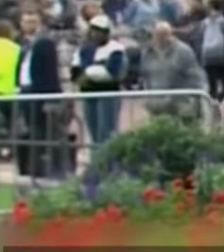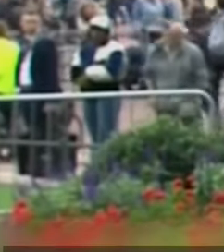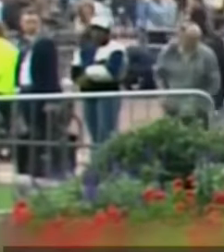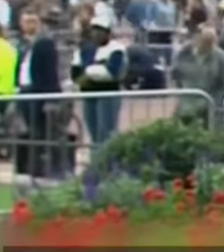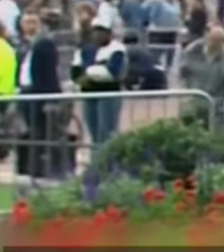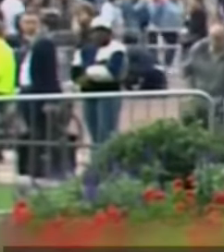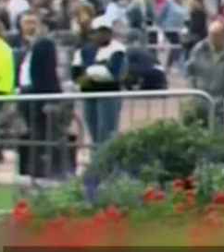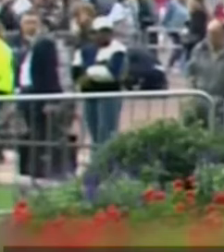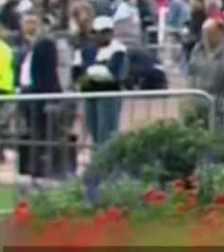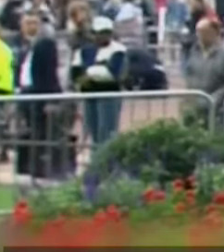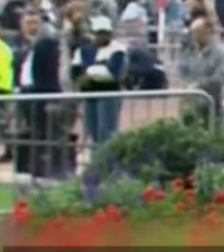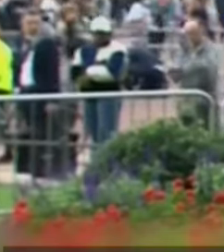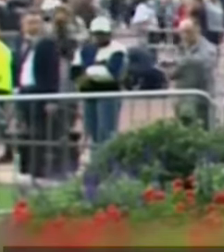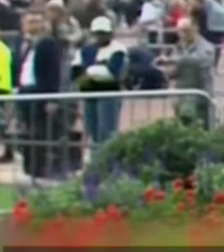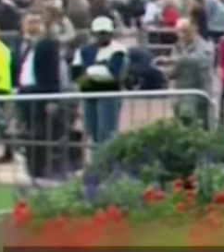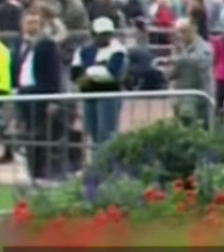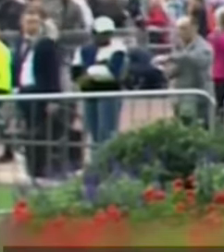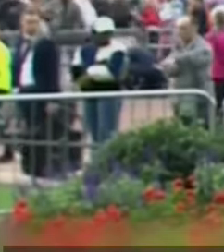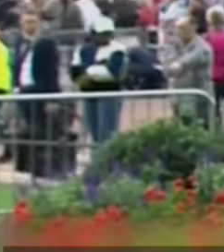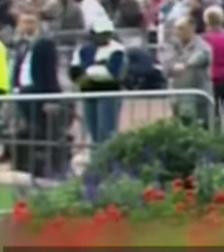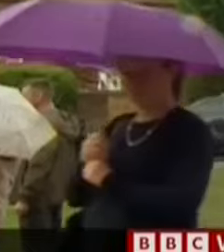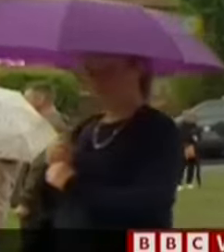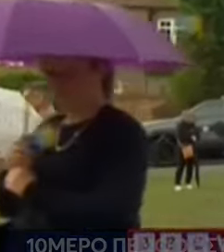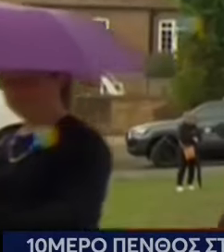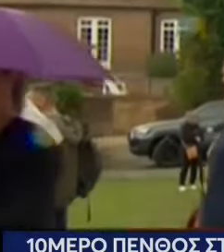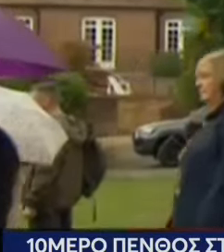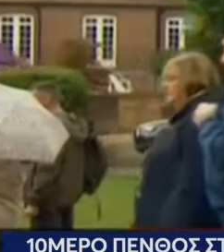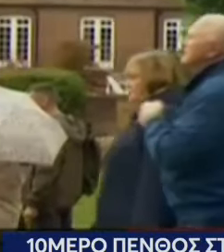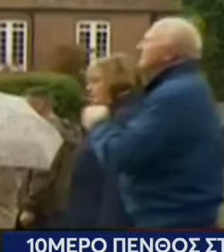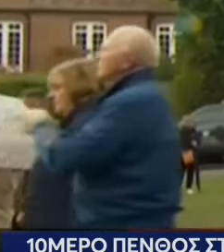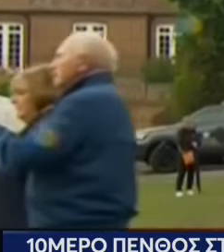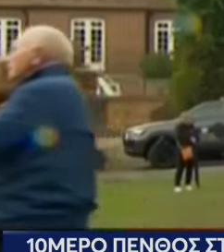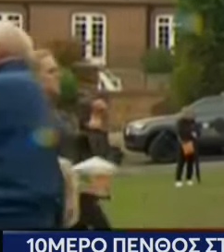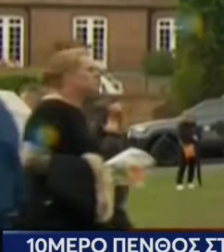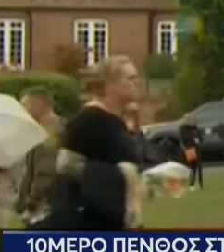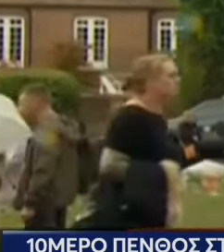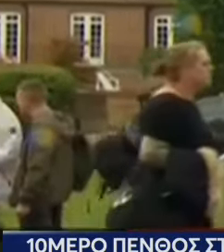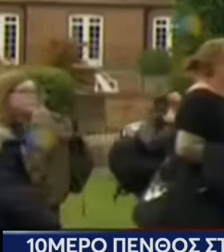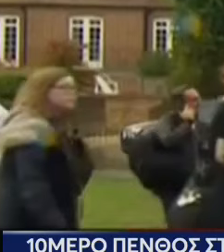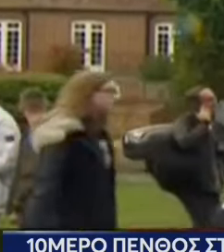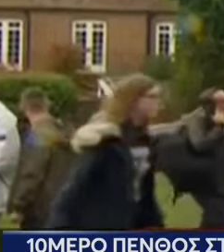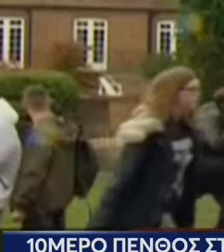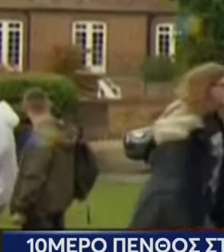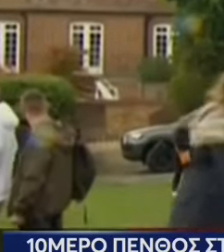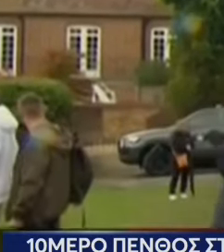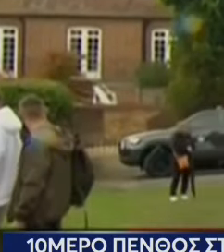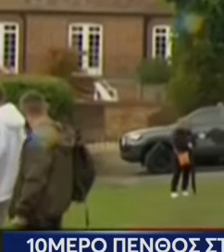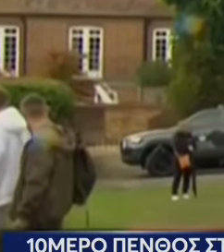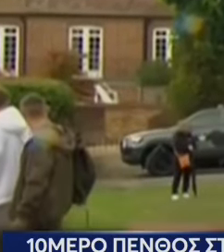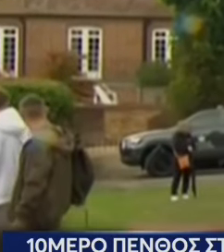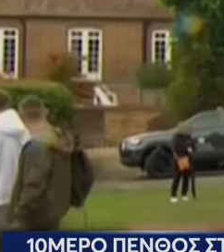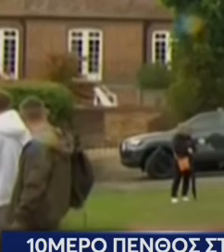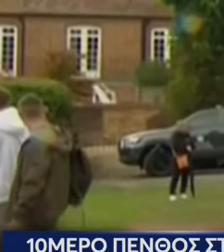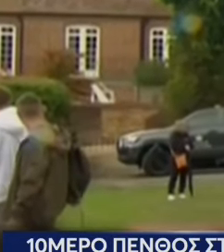flowers and floral tributes that we've seen is just continuing to grow. Ο κόσμος είναι αρκετός, όμως επικρατεί μια περίεργη ησυχία.